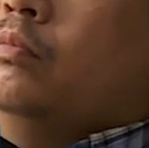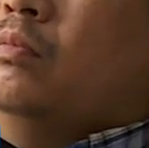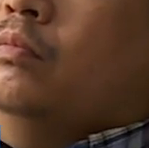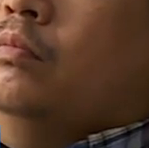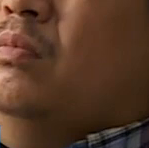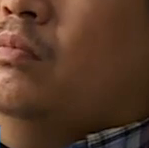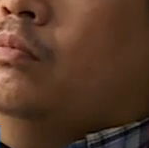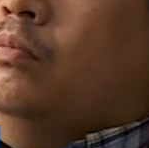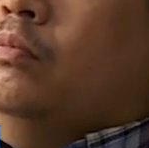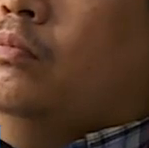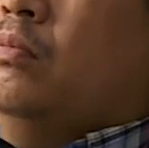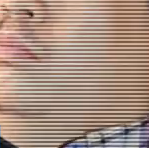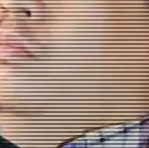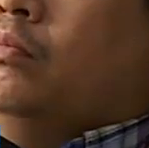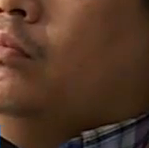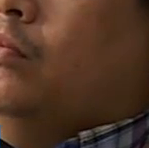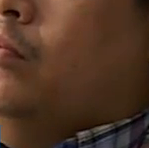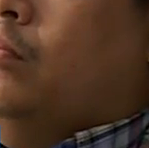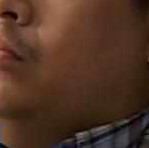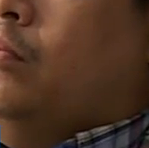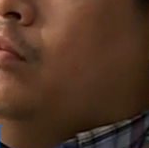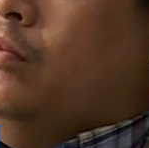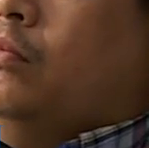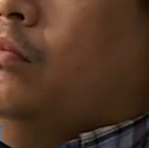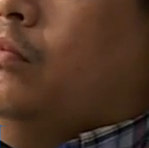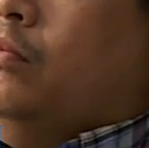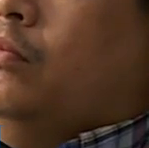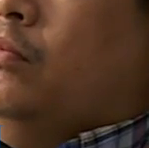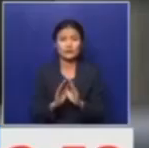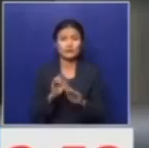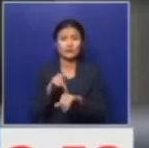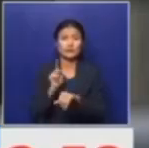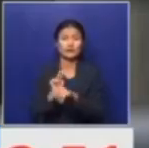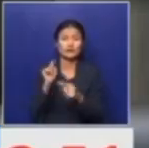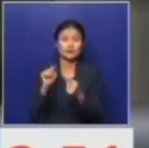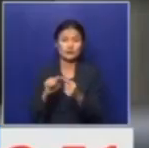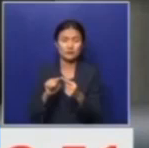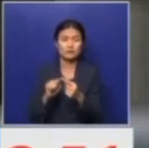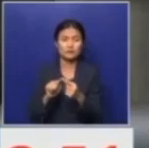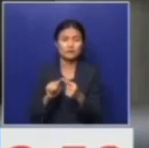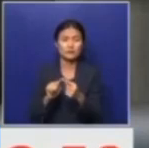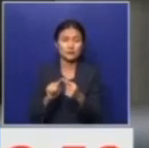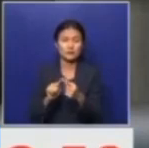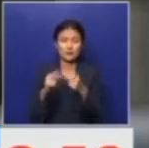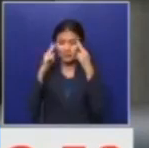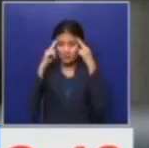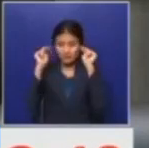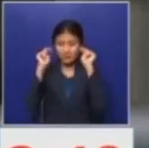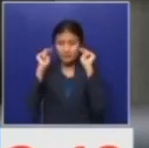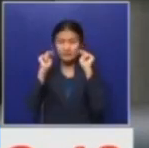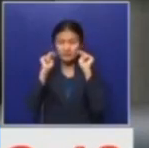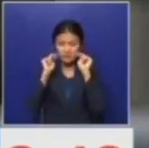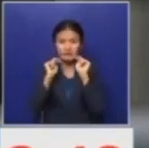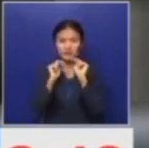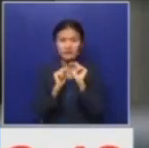าเมื่อฟังแล้วคนจำนวนมากไม่สบายใจส่วนผิดกฎหมายหรือไม่ยังไม่มีใครทราบยังไม่มีความคดีความอะไรเนี่ยนะครับจึงมีการพยาย